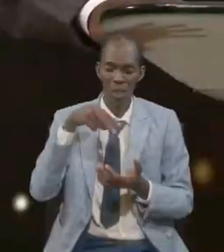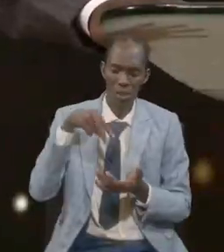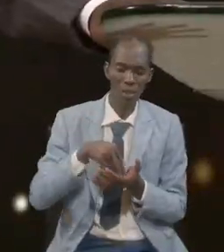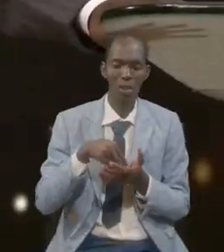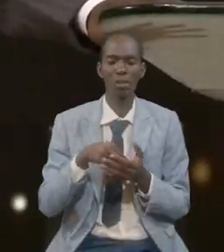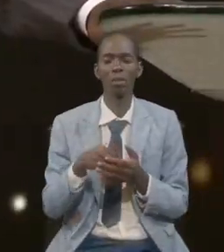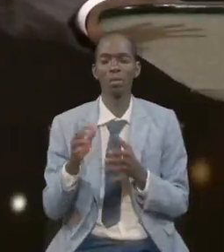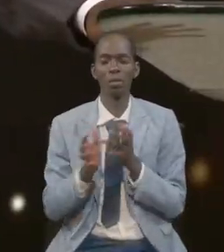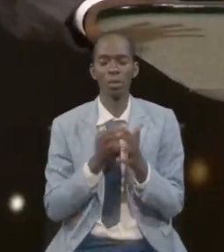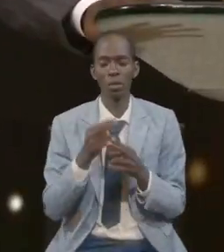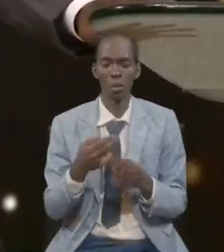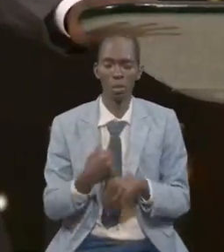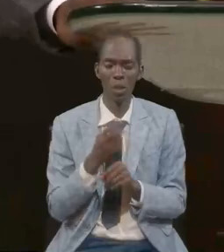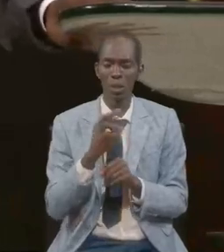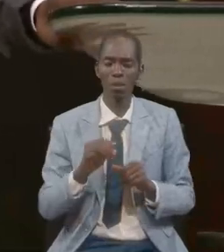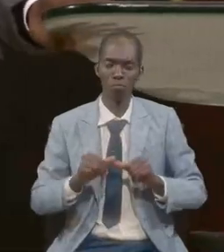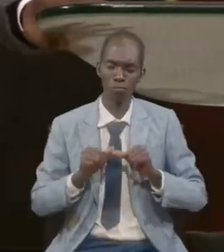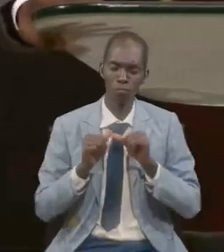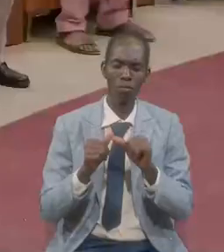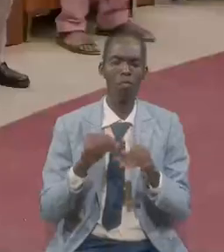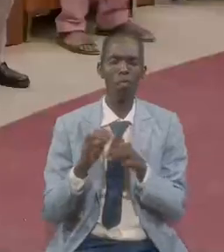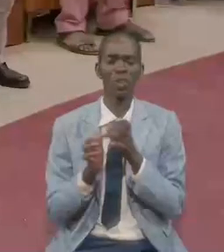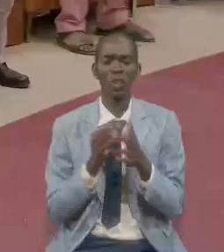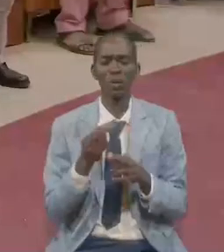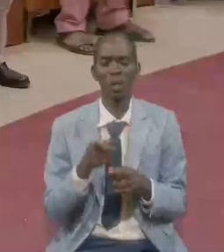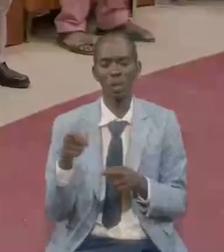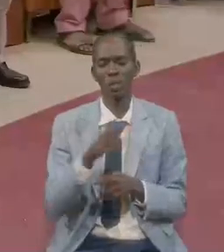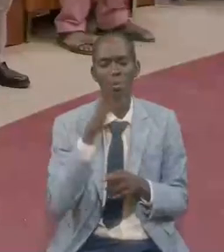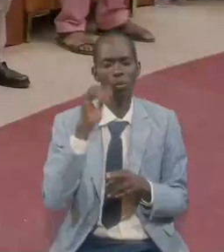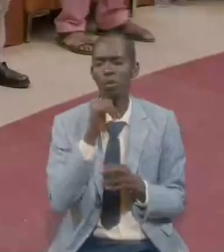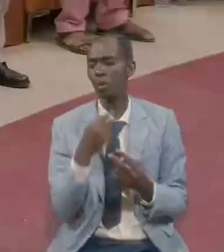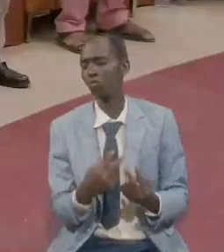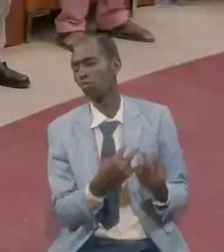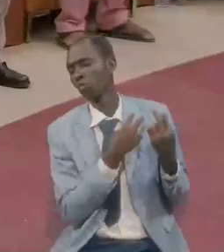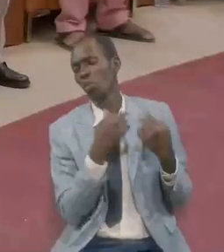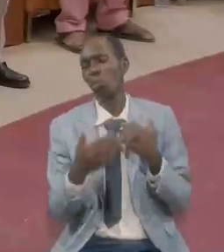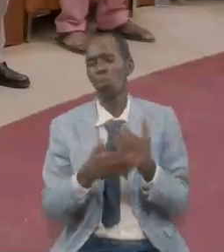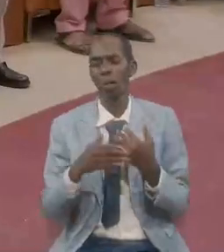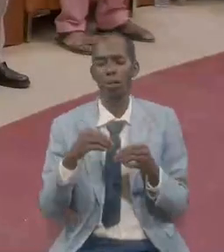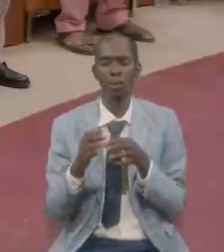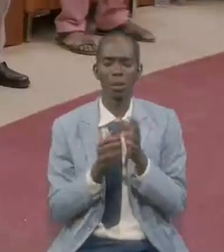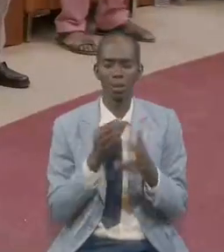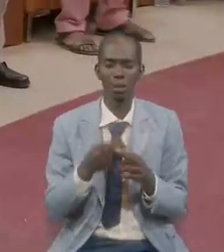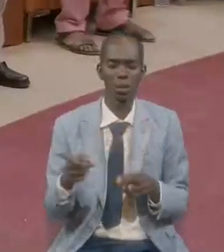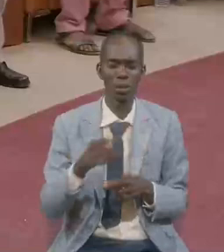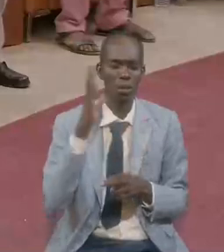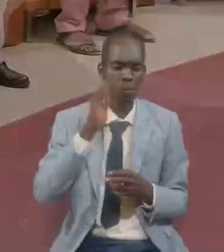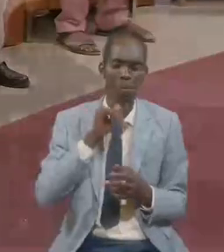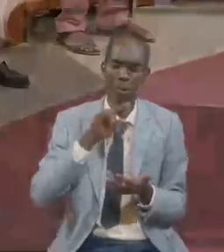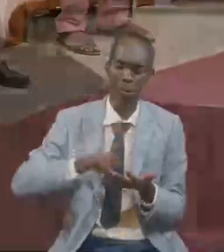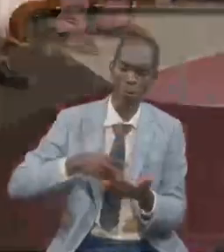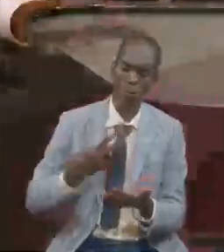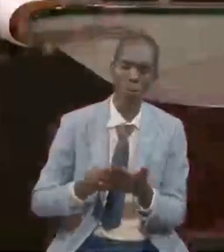Rends-les fermes, rends-les debout, ils ne vont pas regarder en arrière, ils ne vont pas tomber